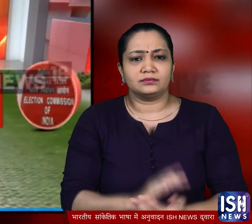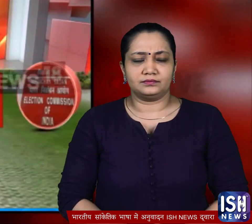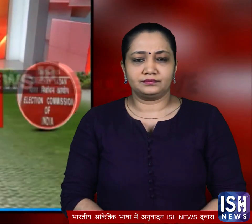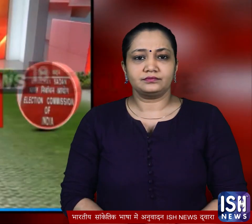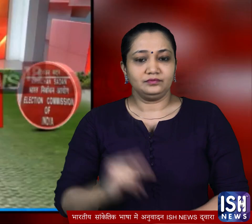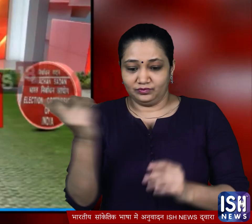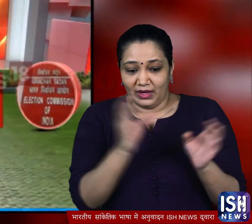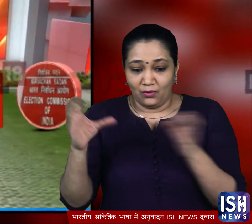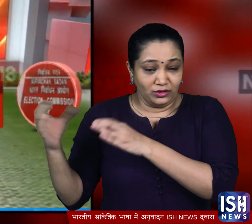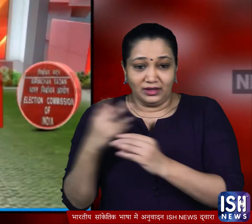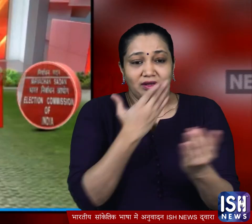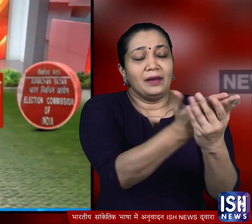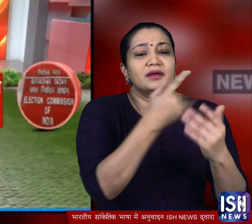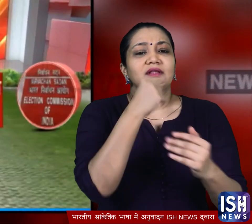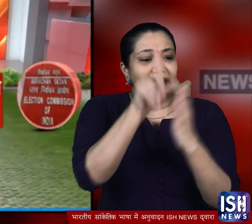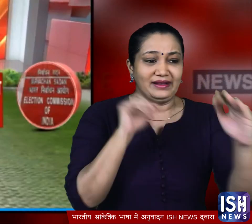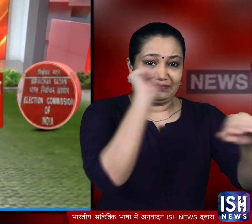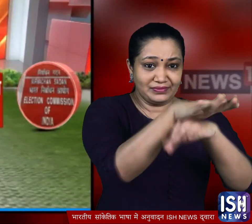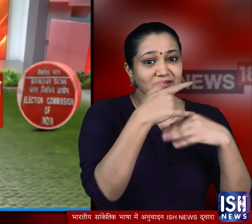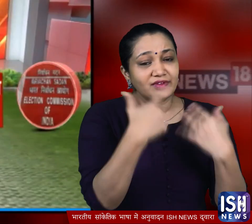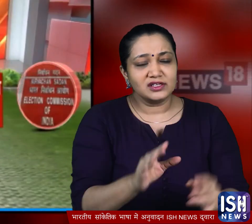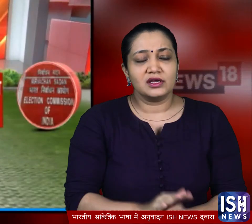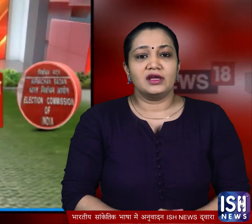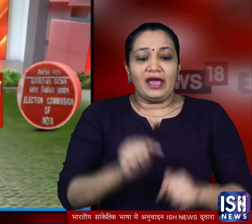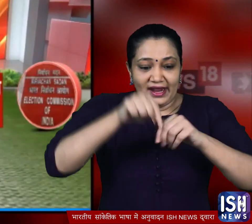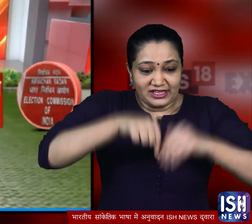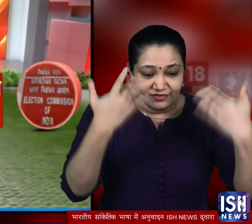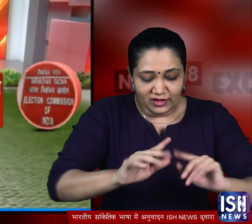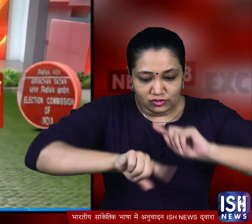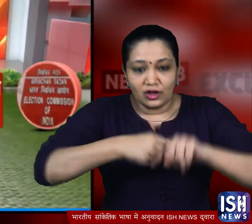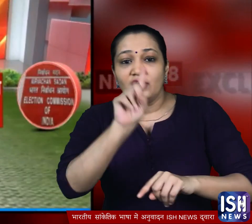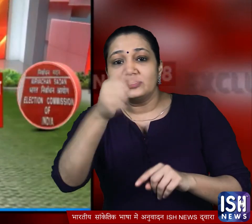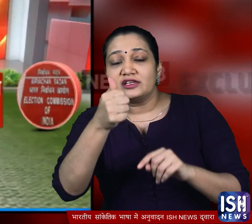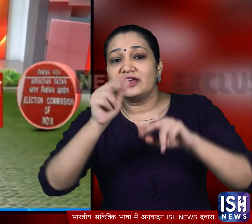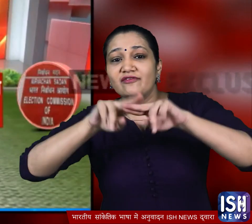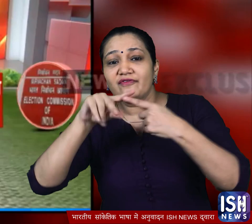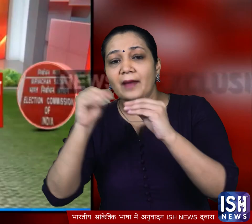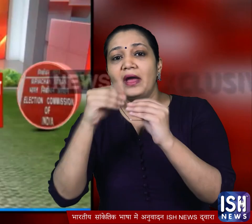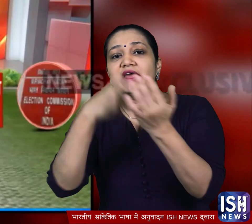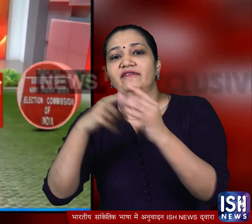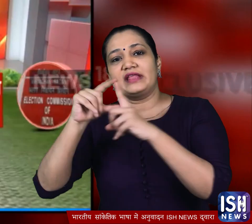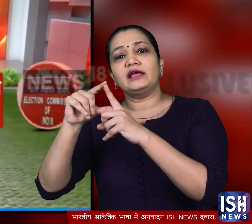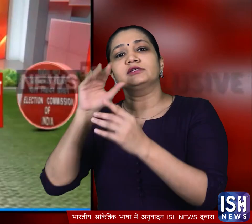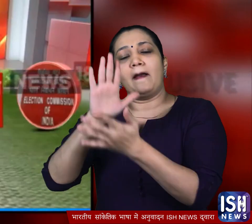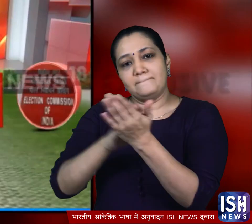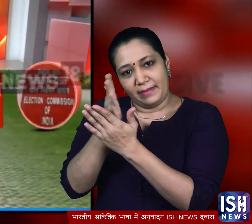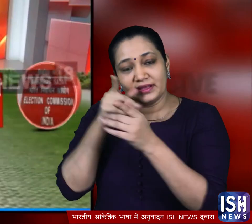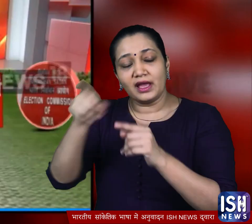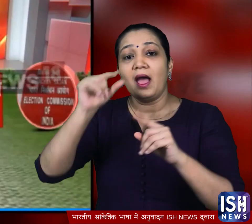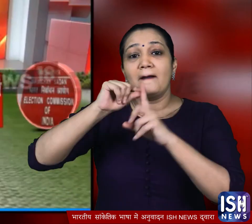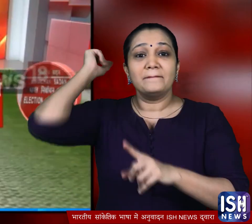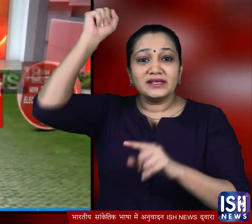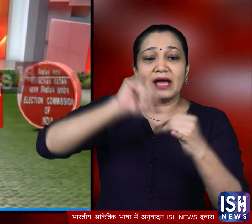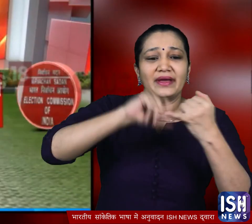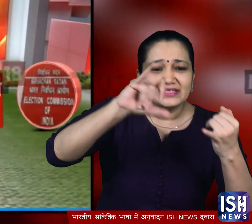दोनों ने की थी। दोनों दलों की चिट्ठियों में लिखा था कि मतदान के 2 दिन बाद यानी 16 फरवरी को रविदास जयंती है और उसके लिए पंजाब में रहने